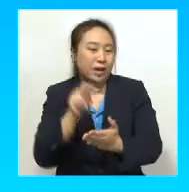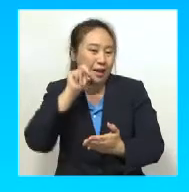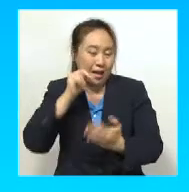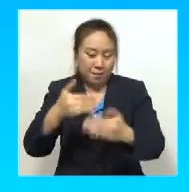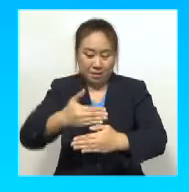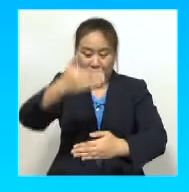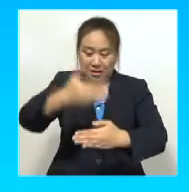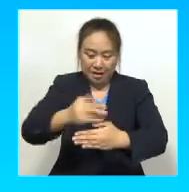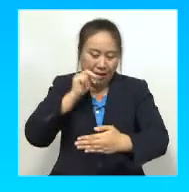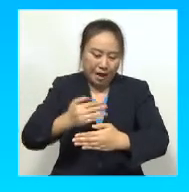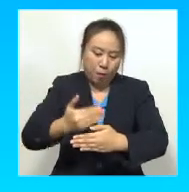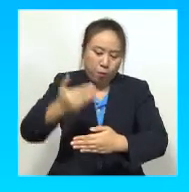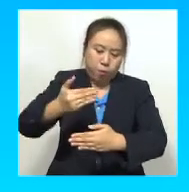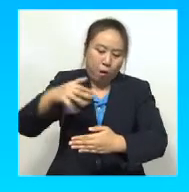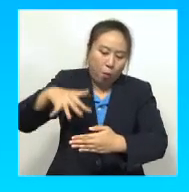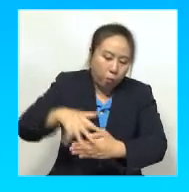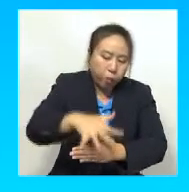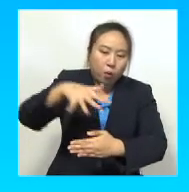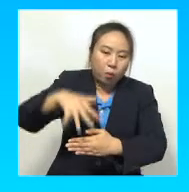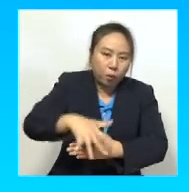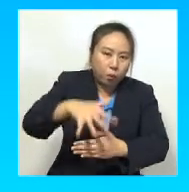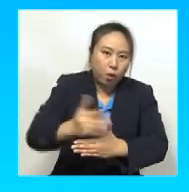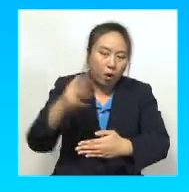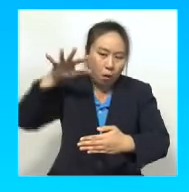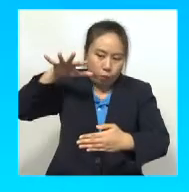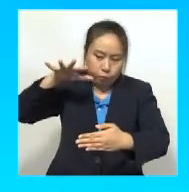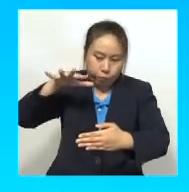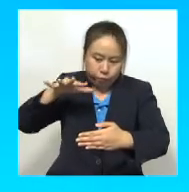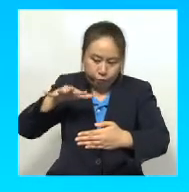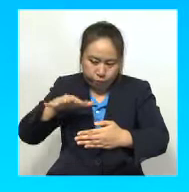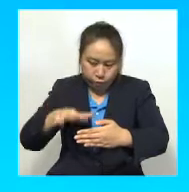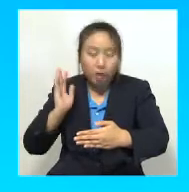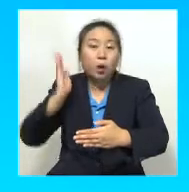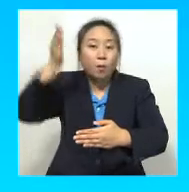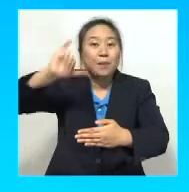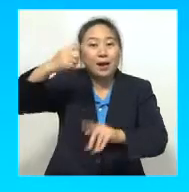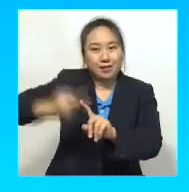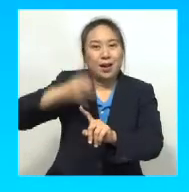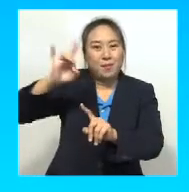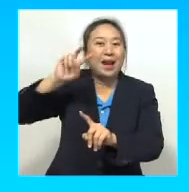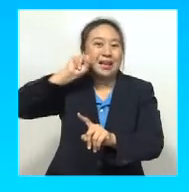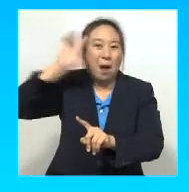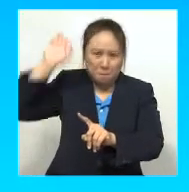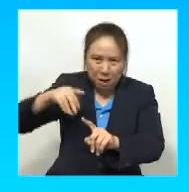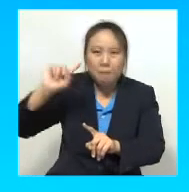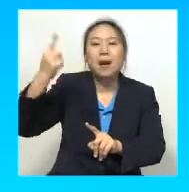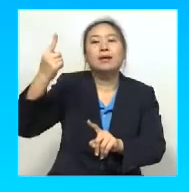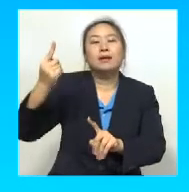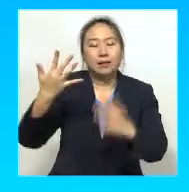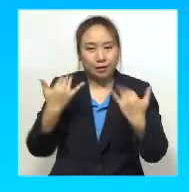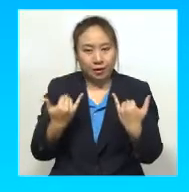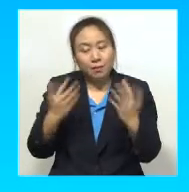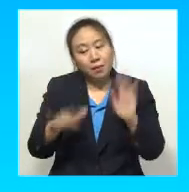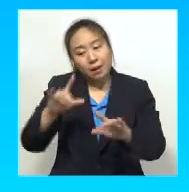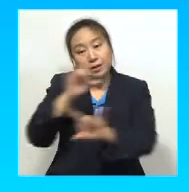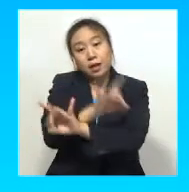ขื่อนให้มากขึ้นกว่าเดิมนะครับเพื่อรองรับน้ำที่อาจจะมาในช่วงเดือนสิงหานะครับส่วนเขื่อนแก่งกระจานนะครับอ